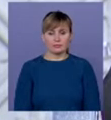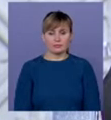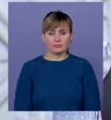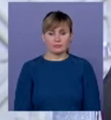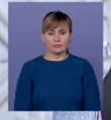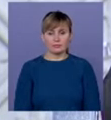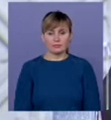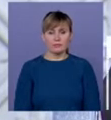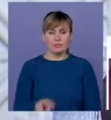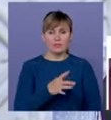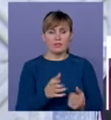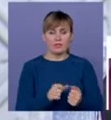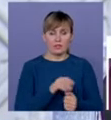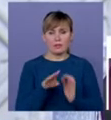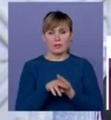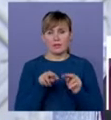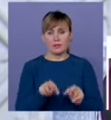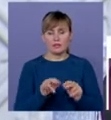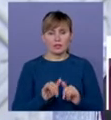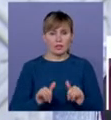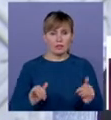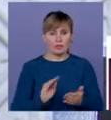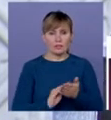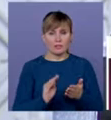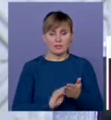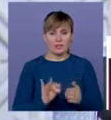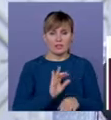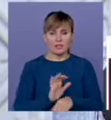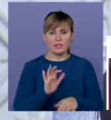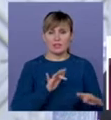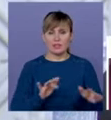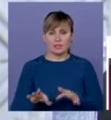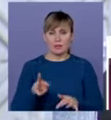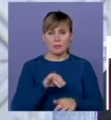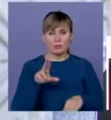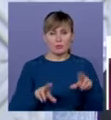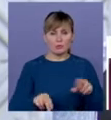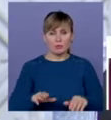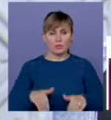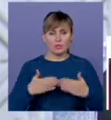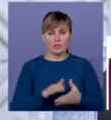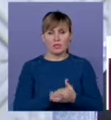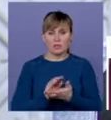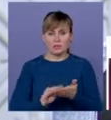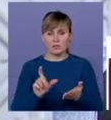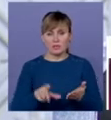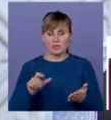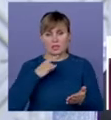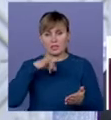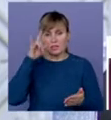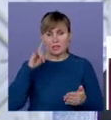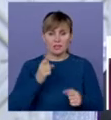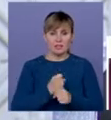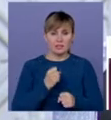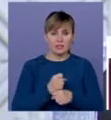мы взяли под контроль развития писательского и издательского дела мы учли предложение союза писателей казахстана сформировали